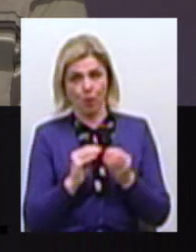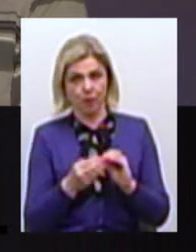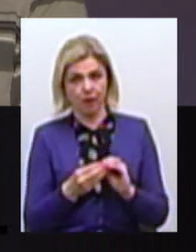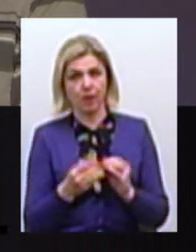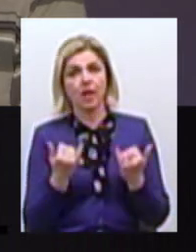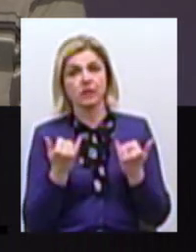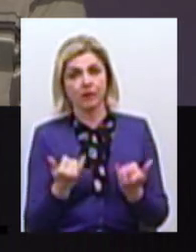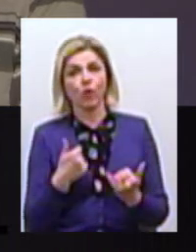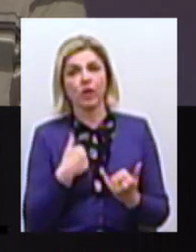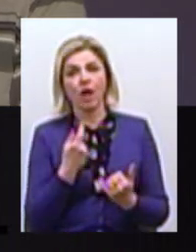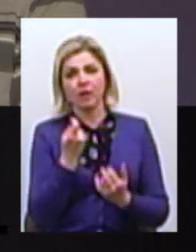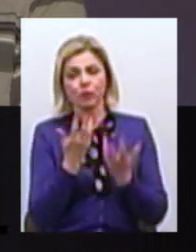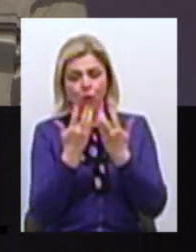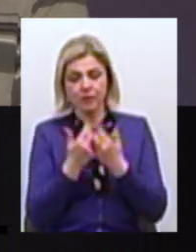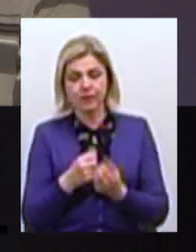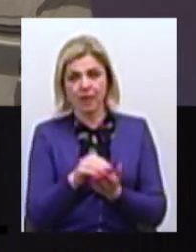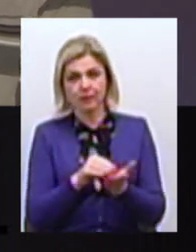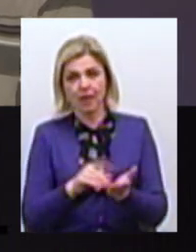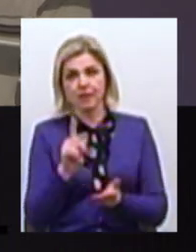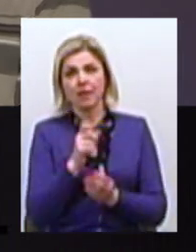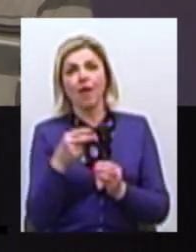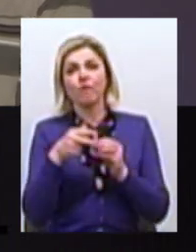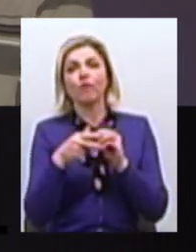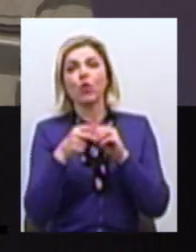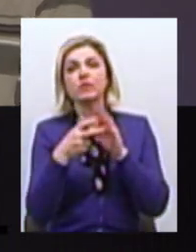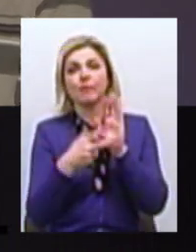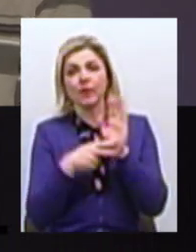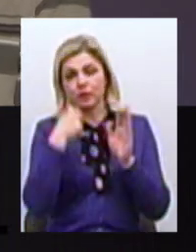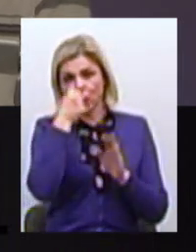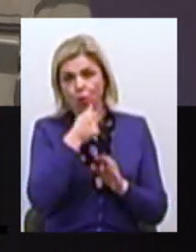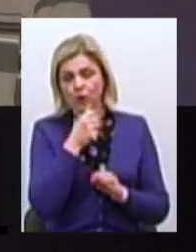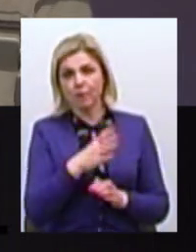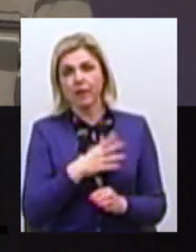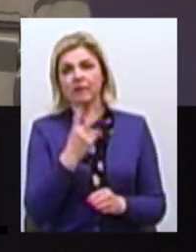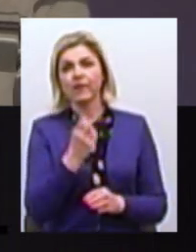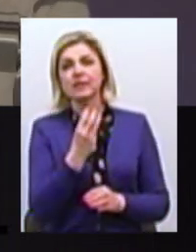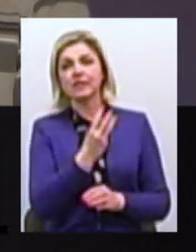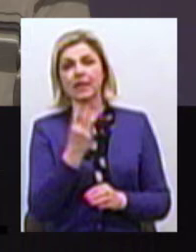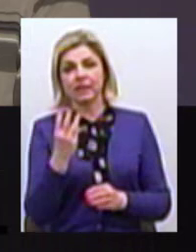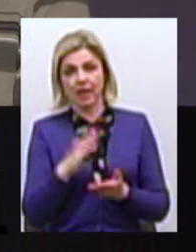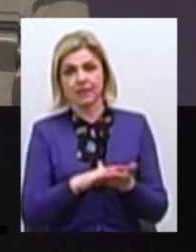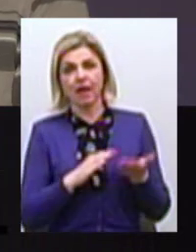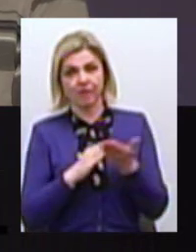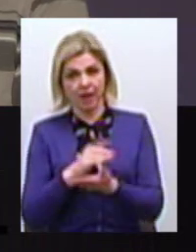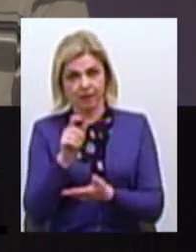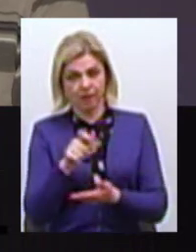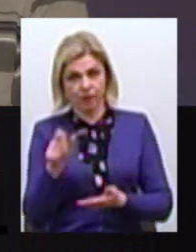немножко подбил статистику, за 2018 год у нас было 223 обращения граждан, и за 4